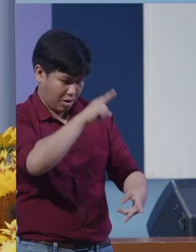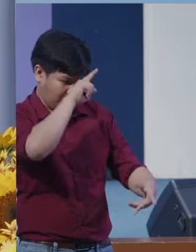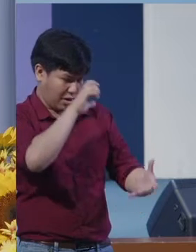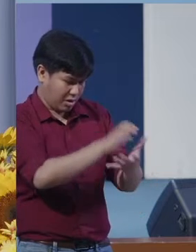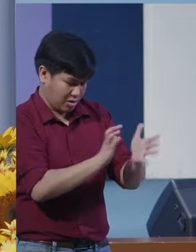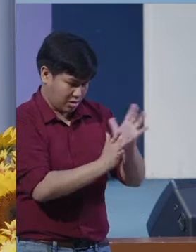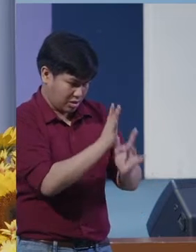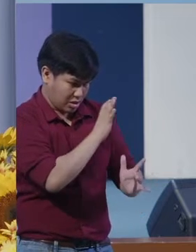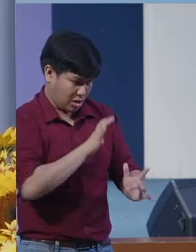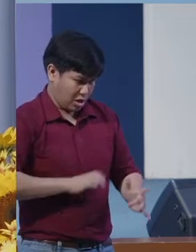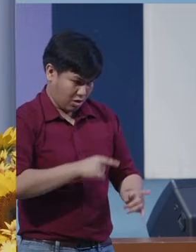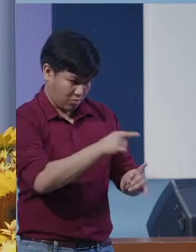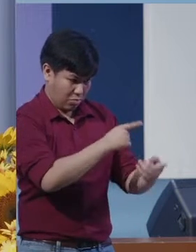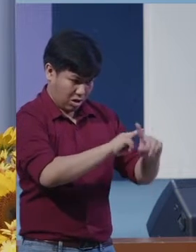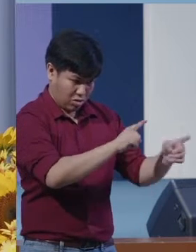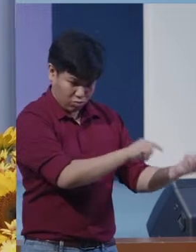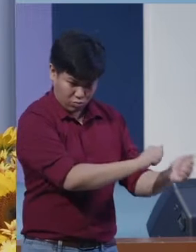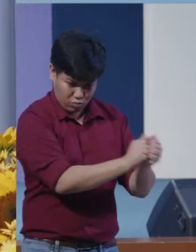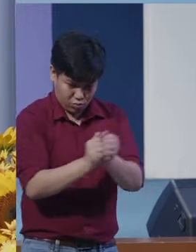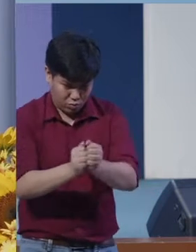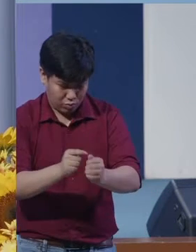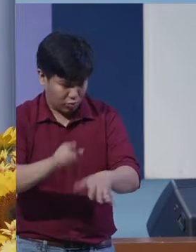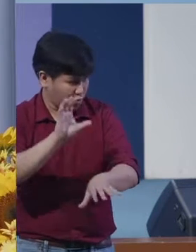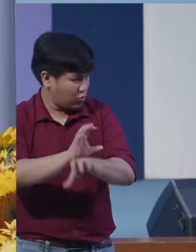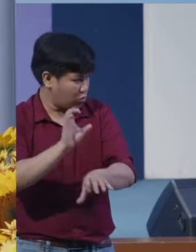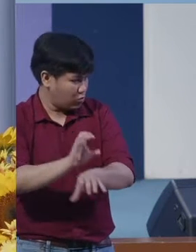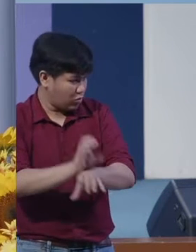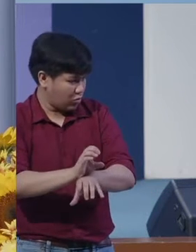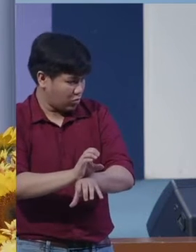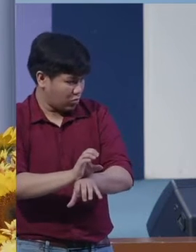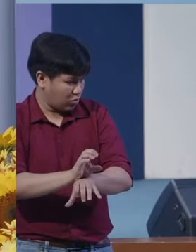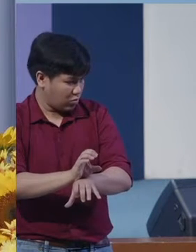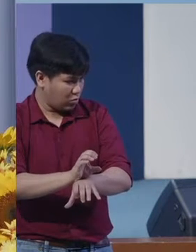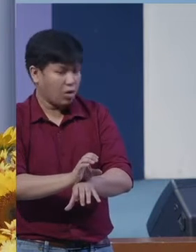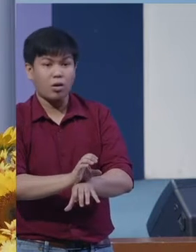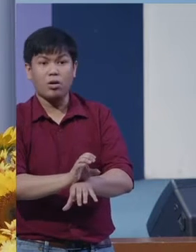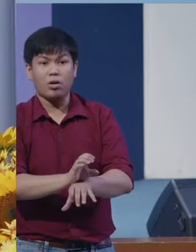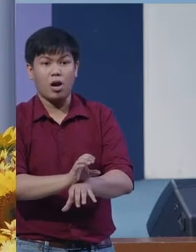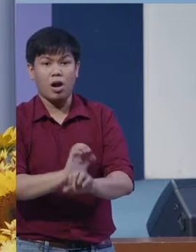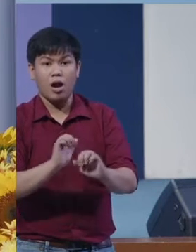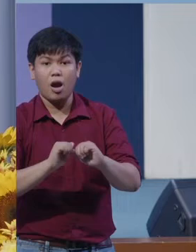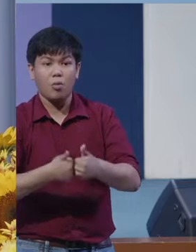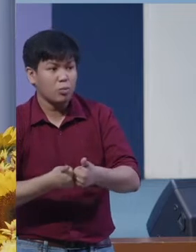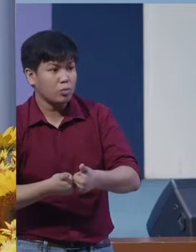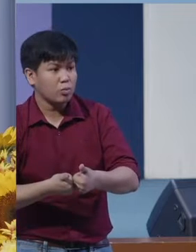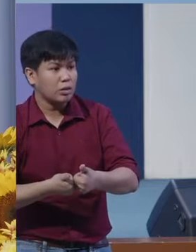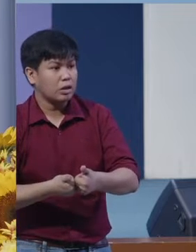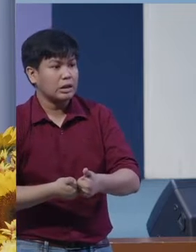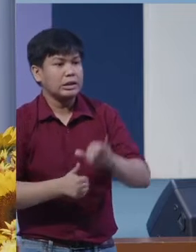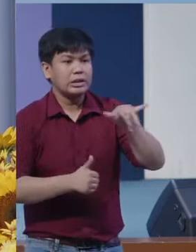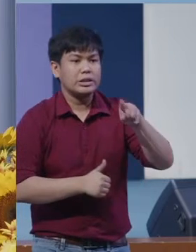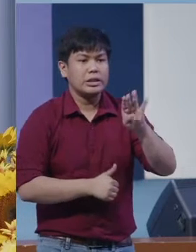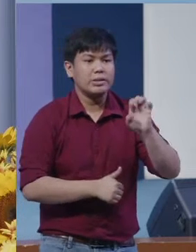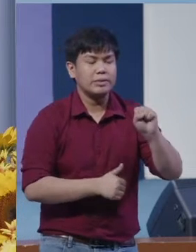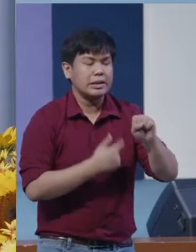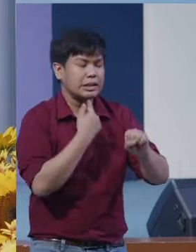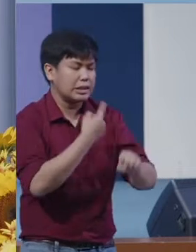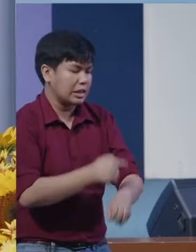Pero napabilang na doon sa kapatiran na kanyang sinusulatan. At ang kanyang panawagan